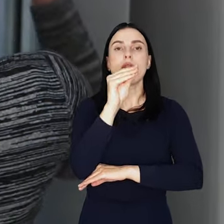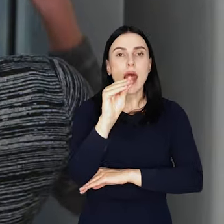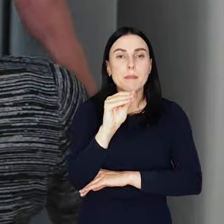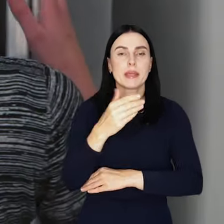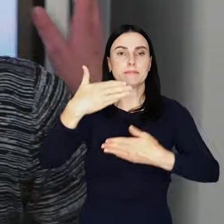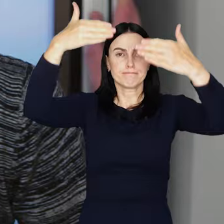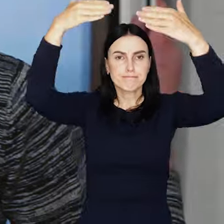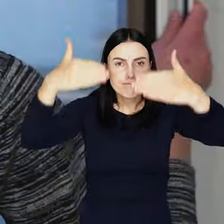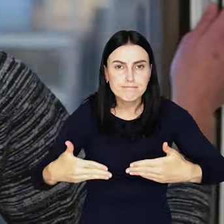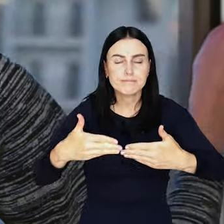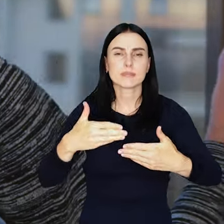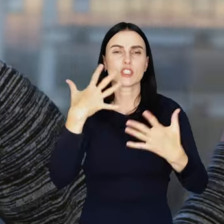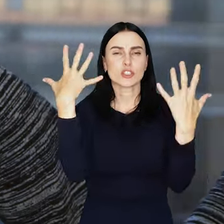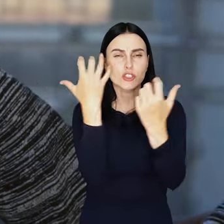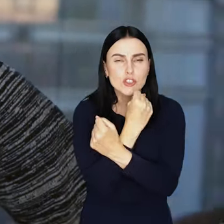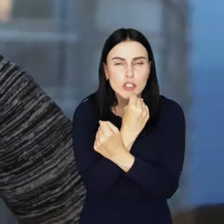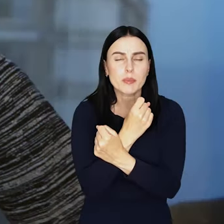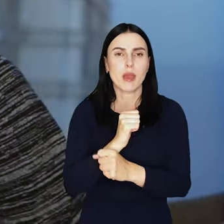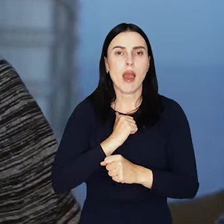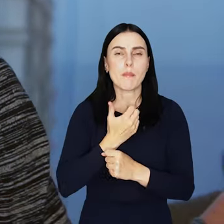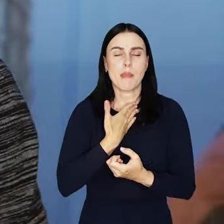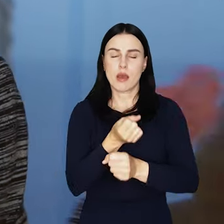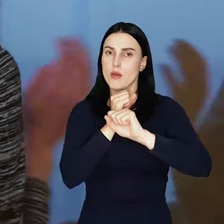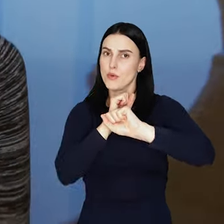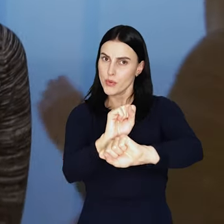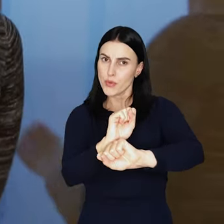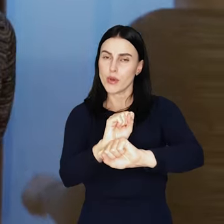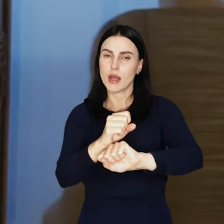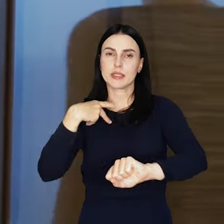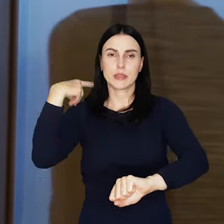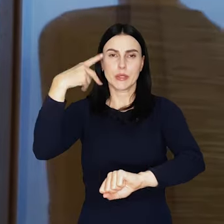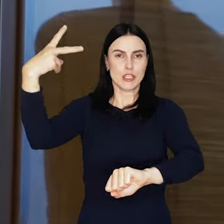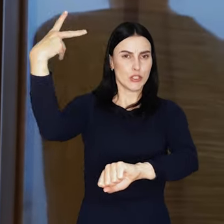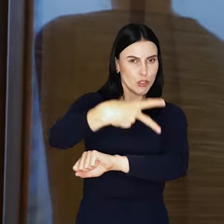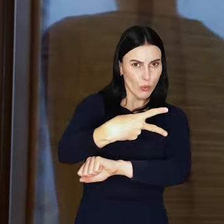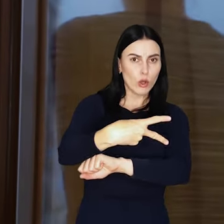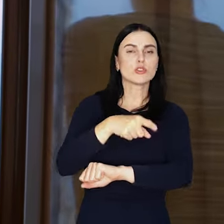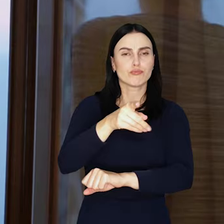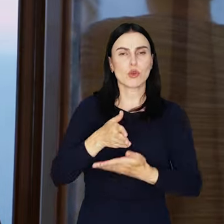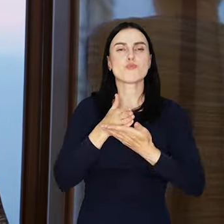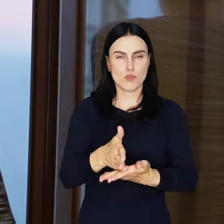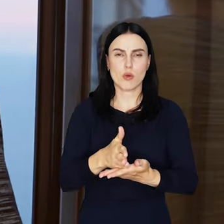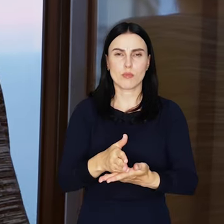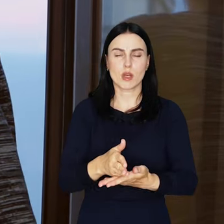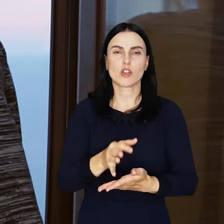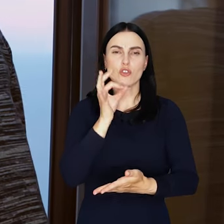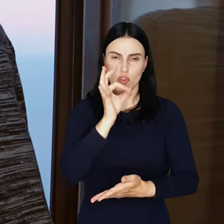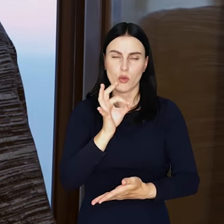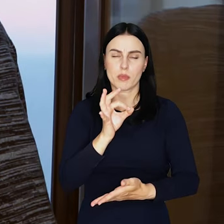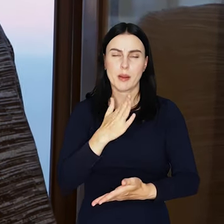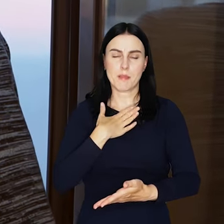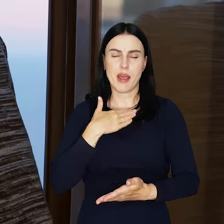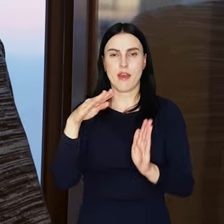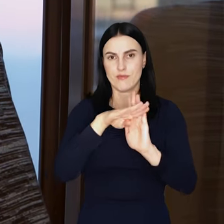je za to zasłonić czymś szczelnym, by stworzyć dodatkową barierę dla promieni słonecznych. To pomoże zachować w